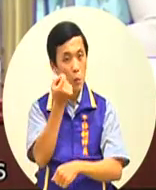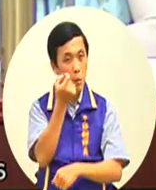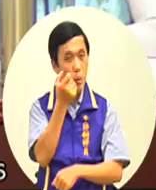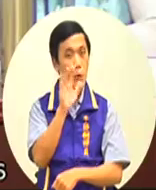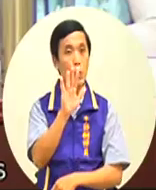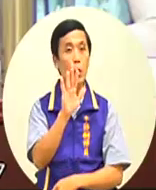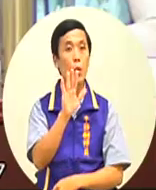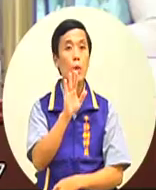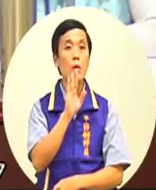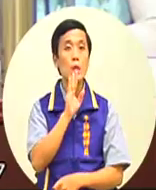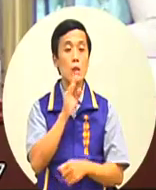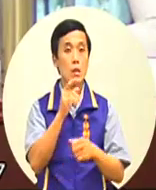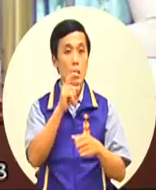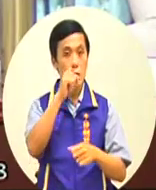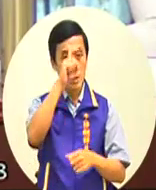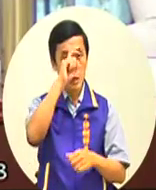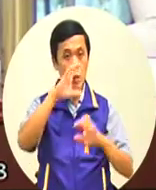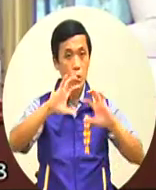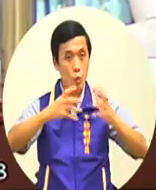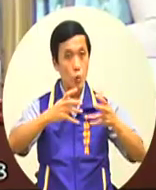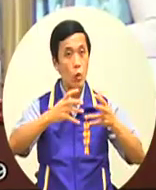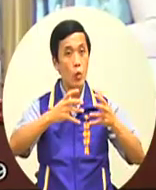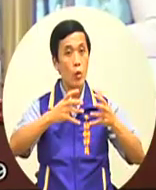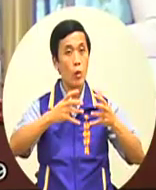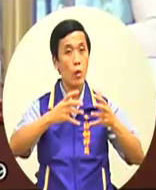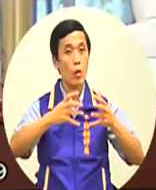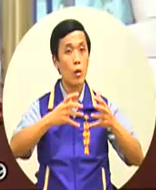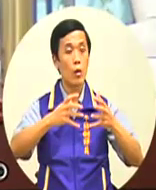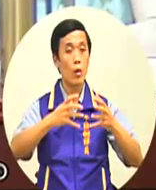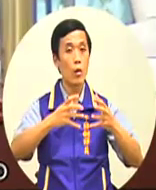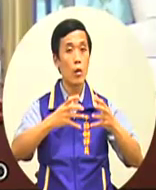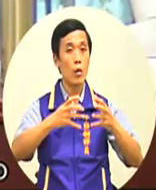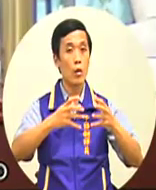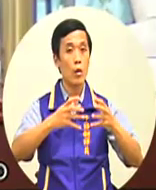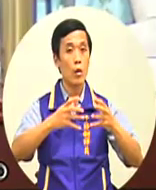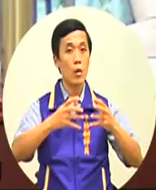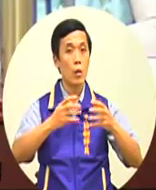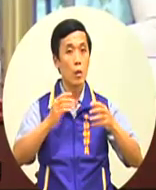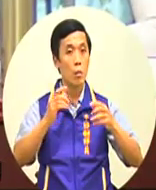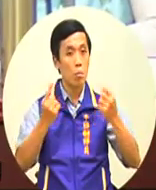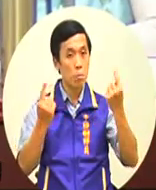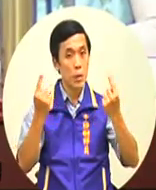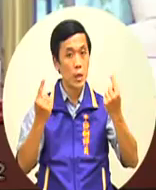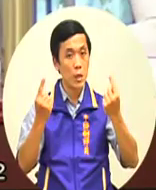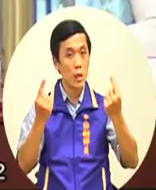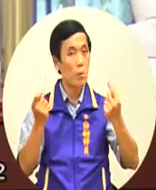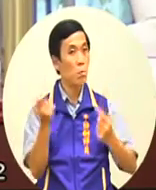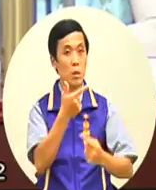比希腊还比希腊高。